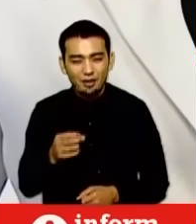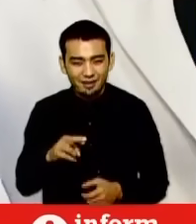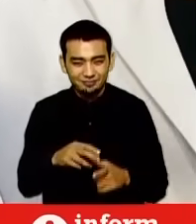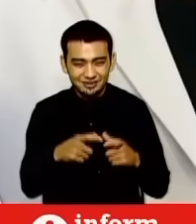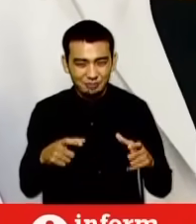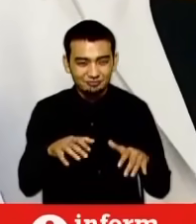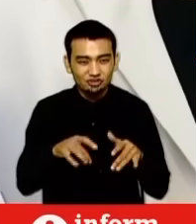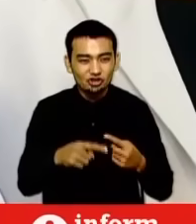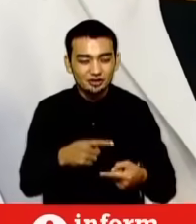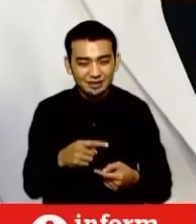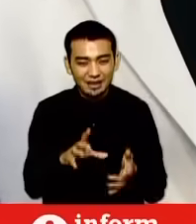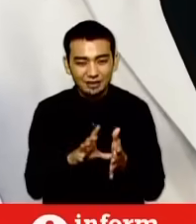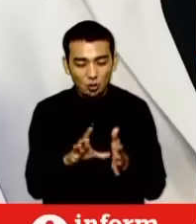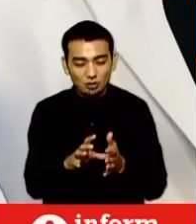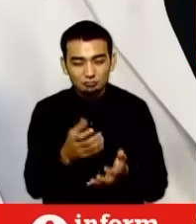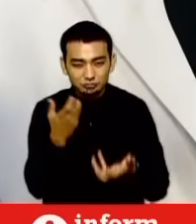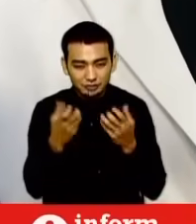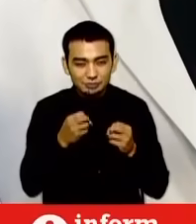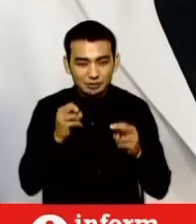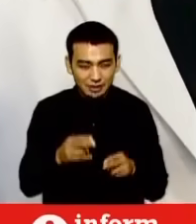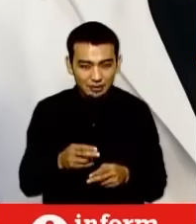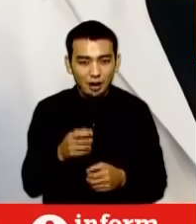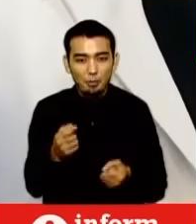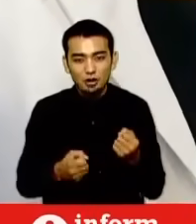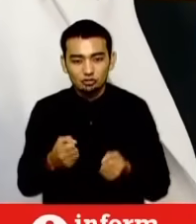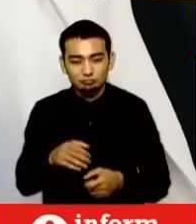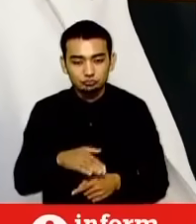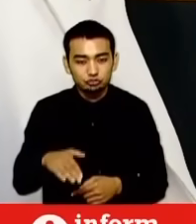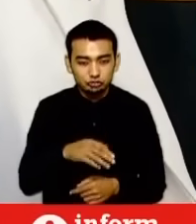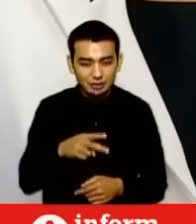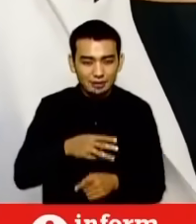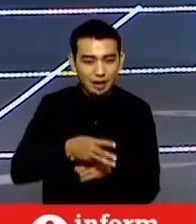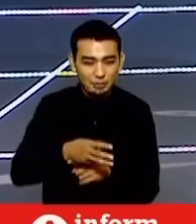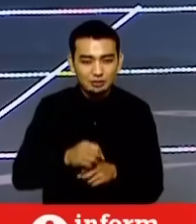сыныптар арнайы қондырғылар және бейне бақылау камераларымен жабдықталады.